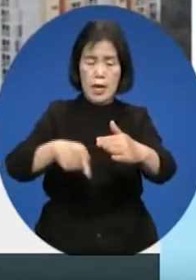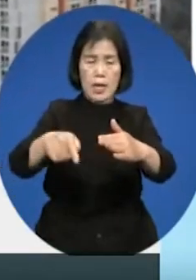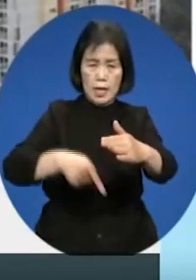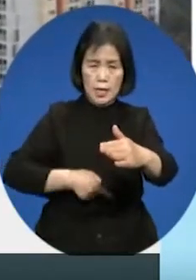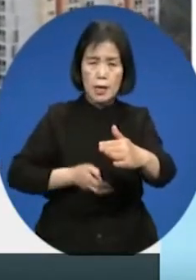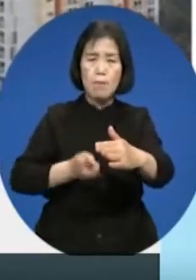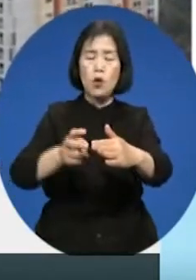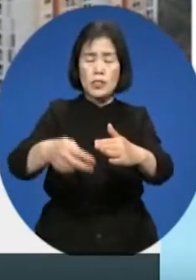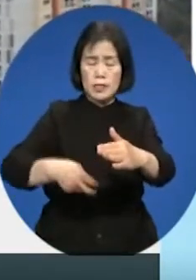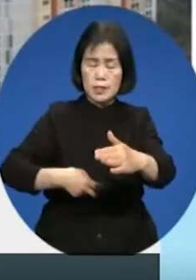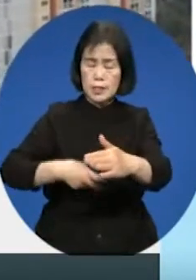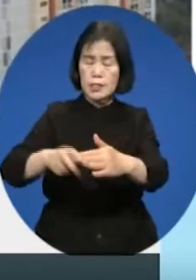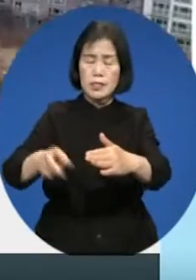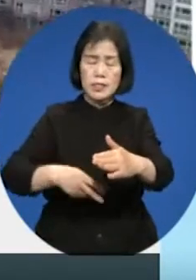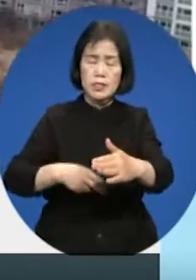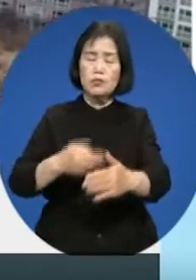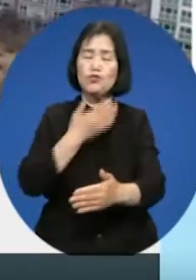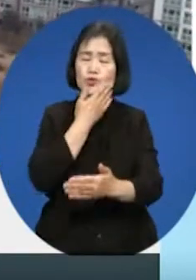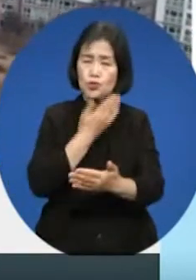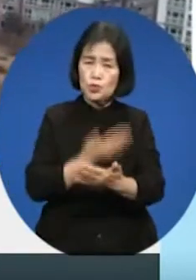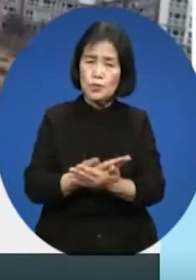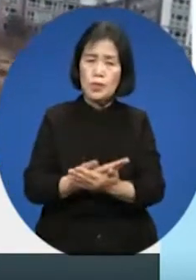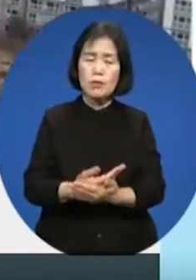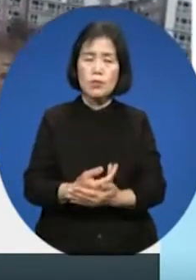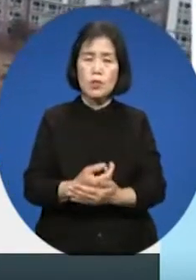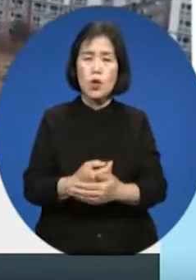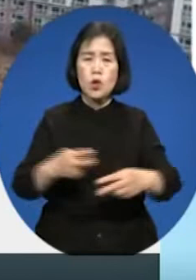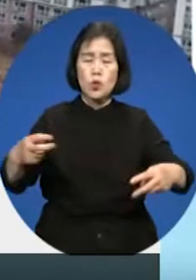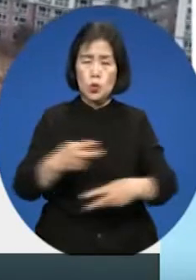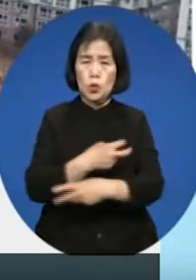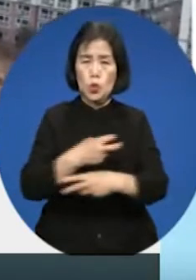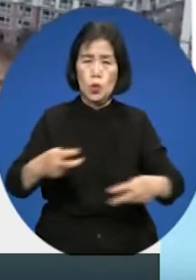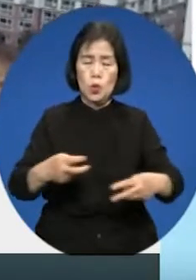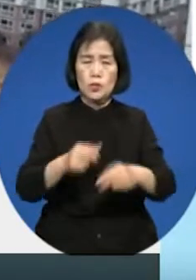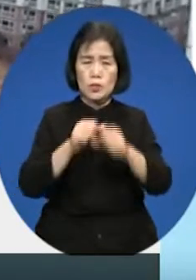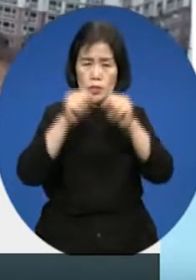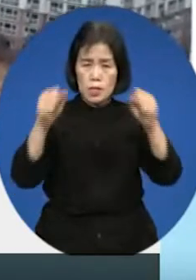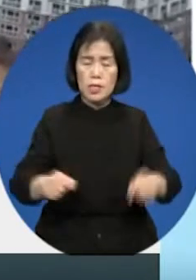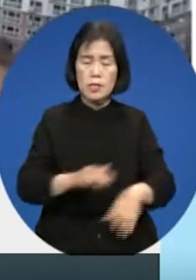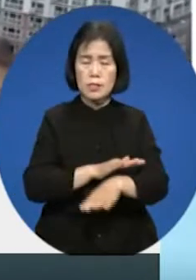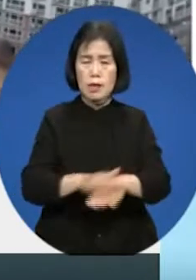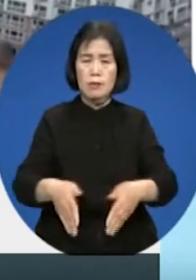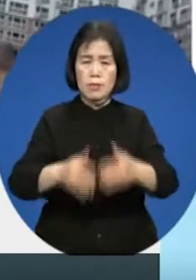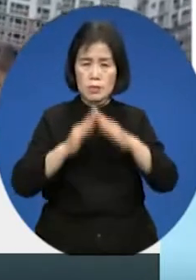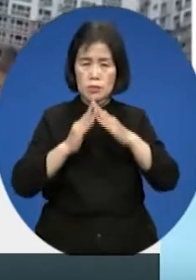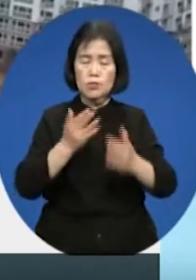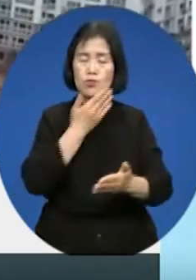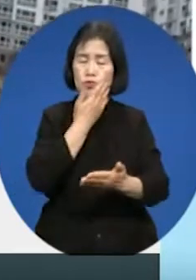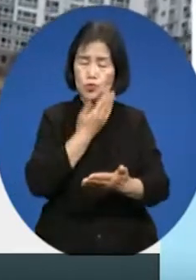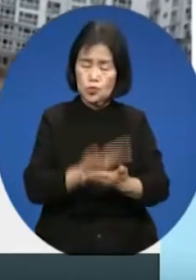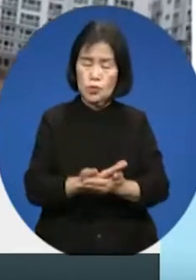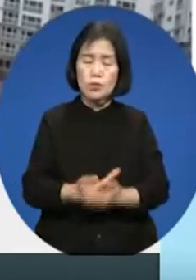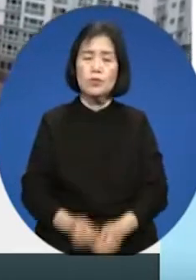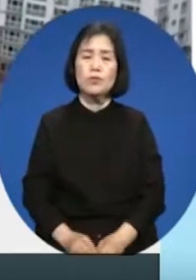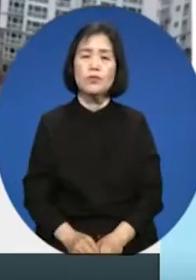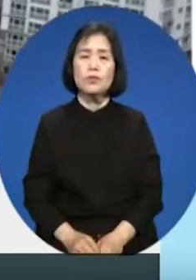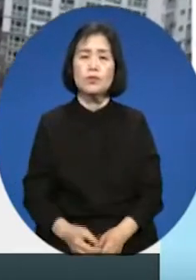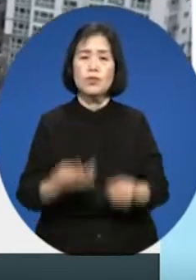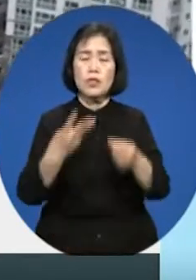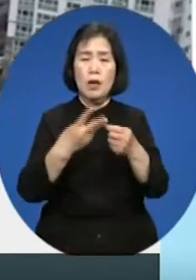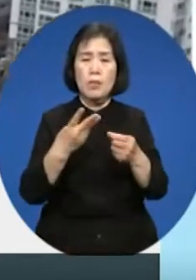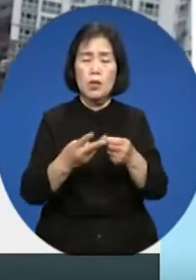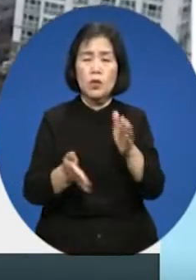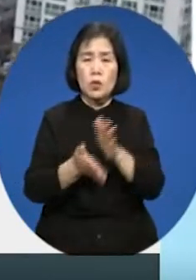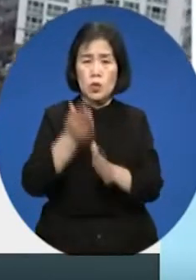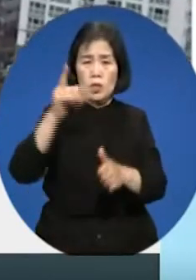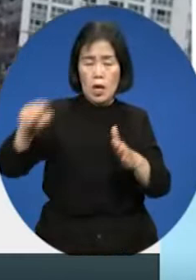잘 하는 것이 굉장히 중요합니다. 이런 광역교통 체계를 잘 만드는 것이 중요하고요. 그 다음에 중요한 것이 이 도시